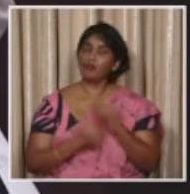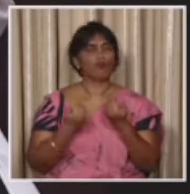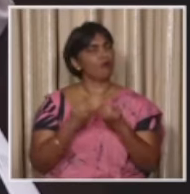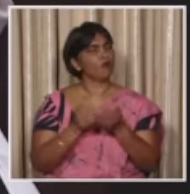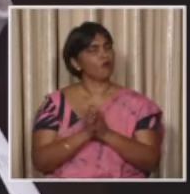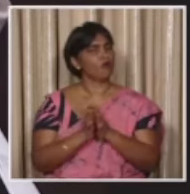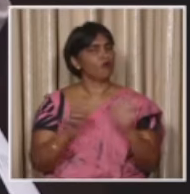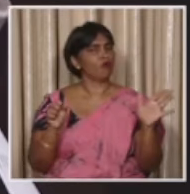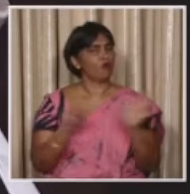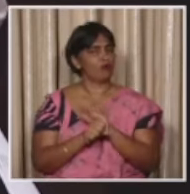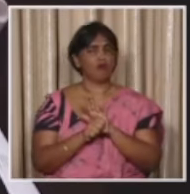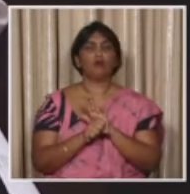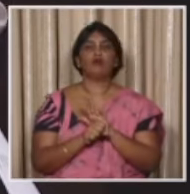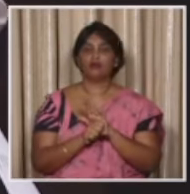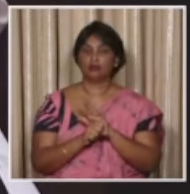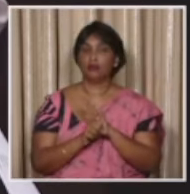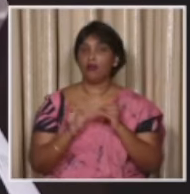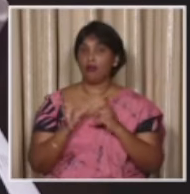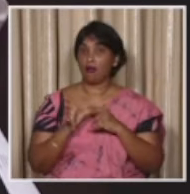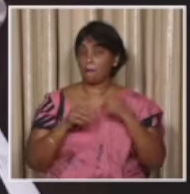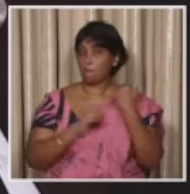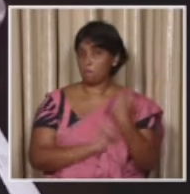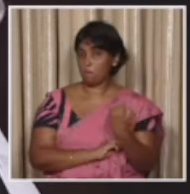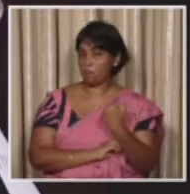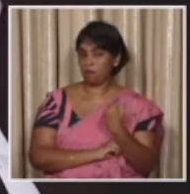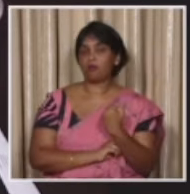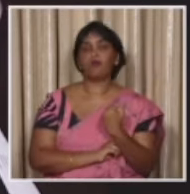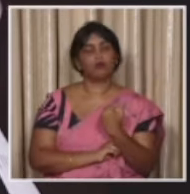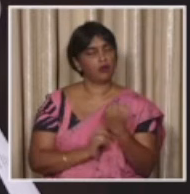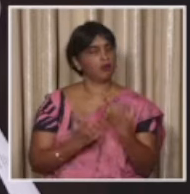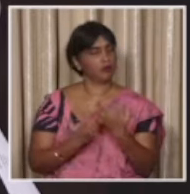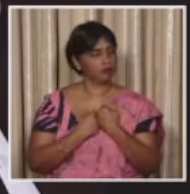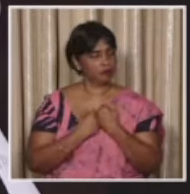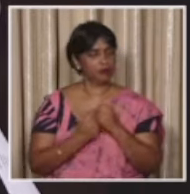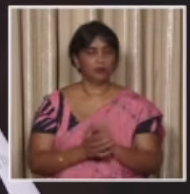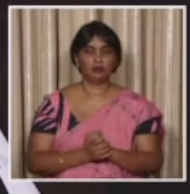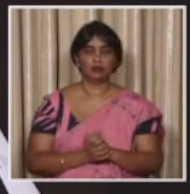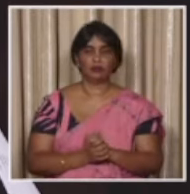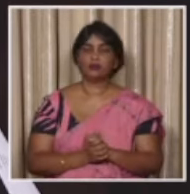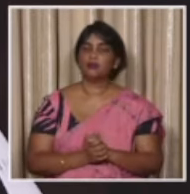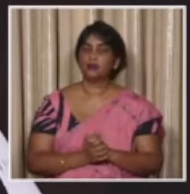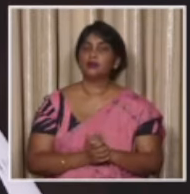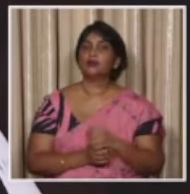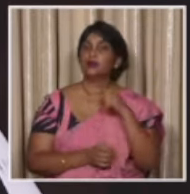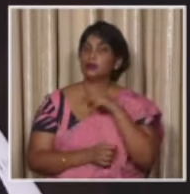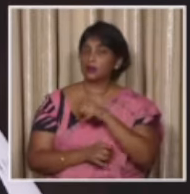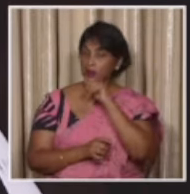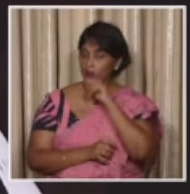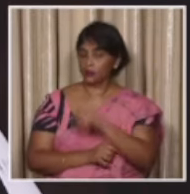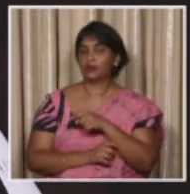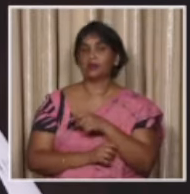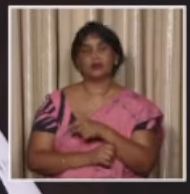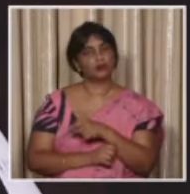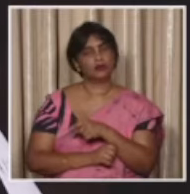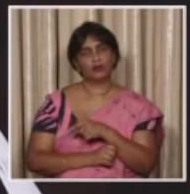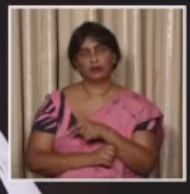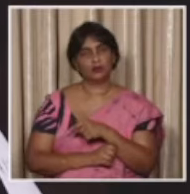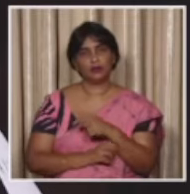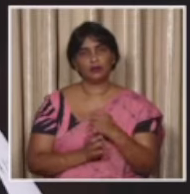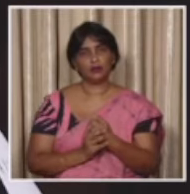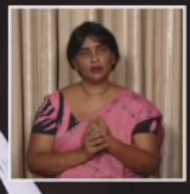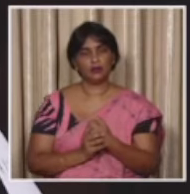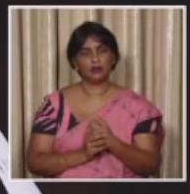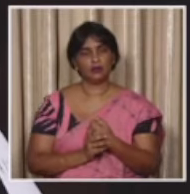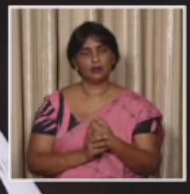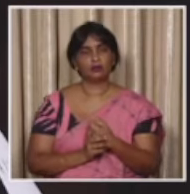සම්පූර්ණ authority එක බලය ලැබෙනවා. ඉතින් ඇත්ත වශයෙන්ම ඇමතිවරයාට